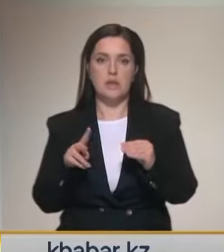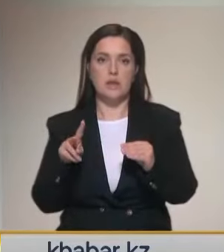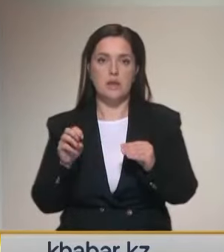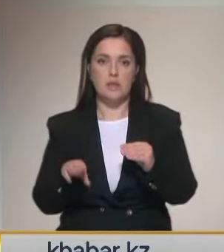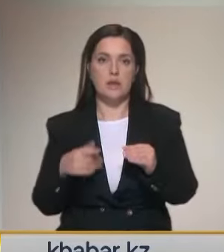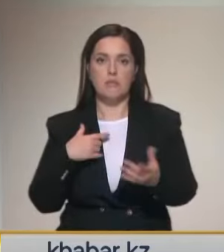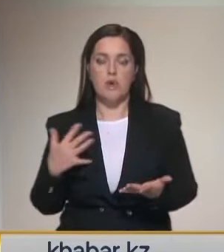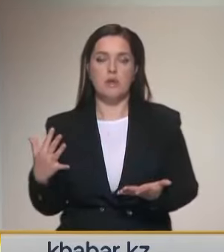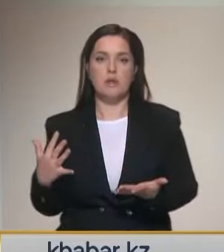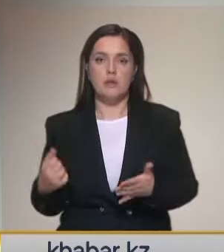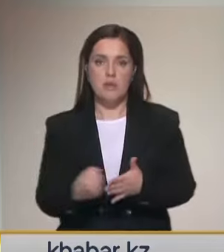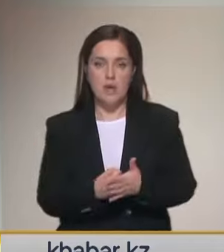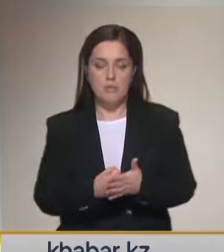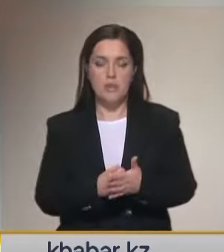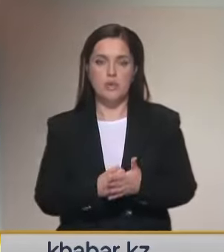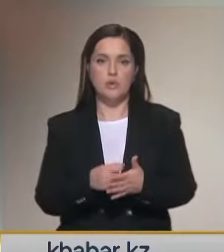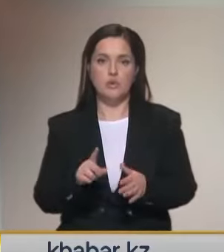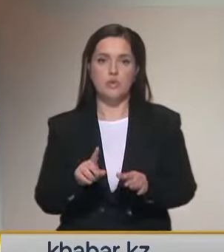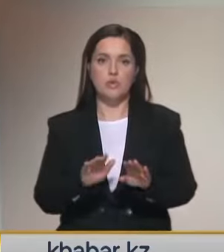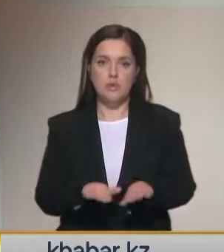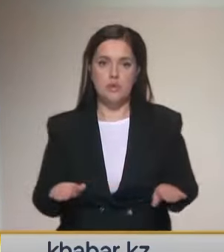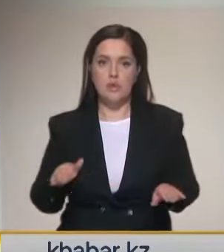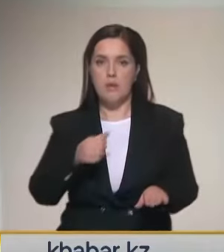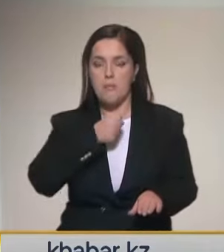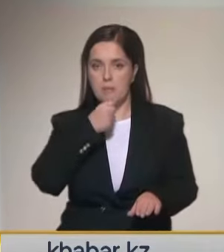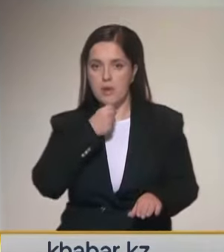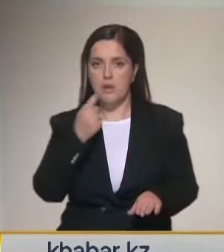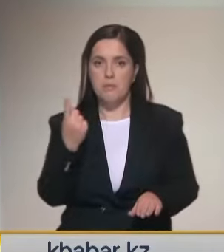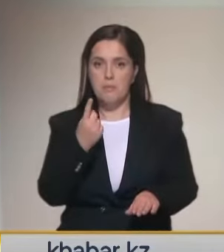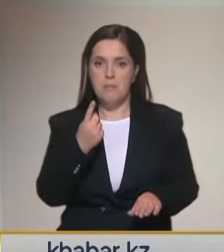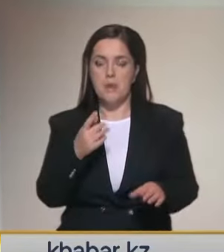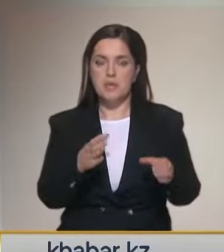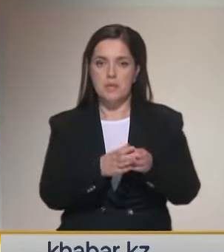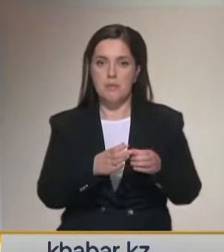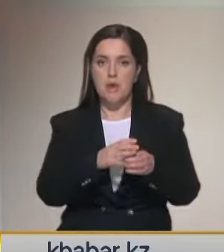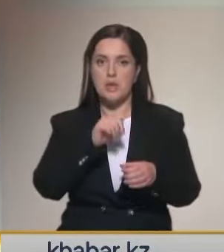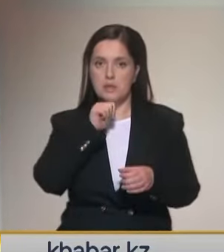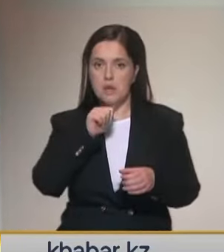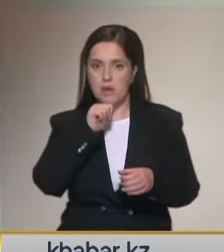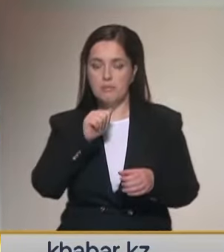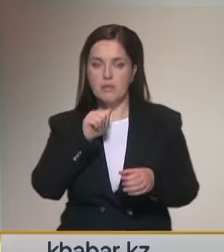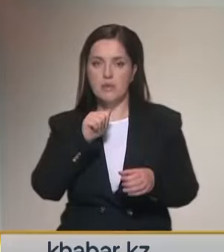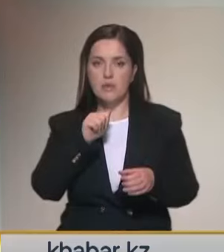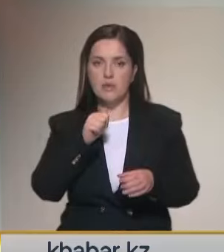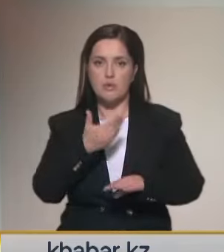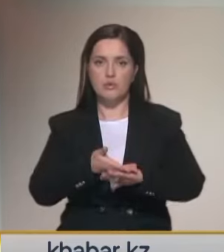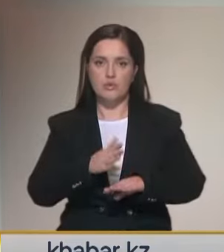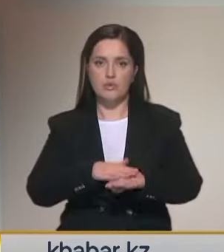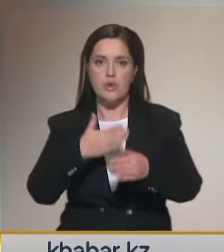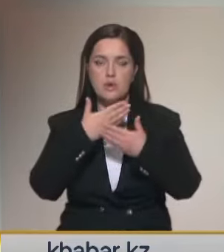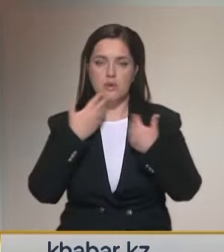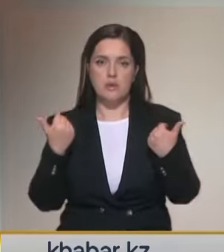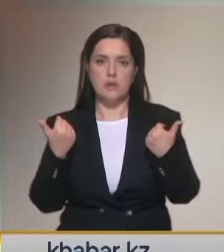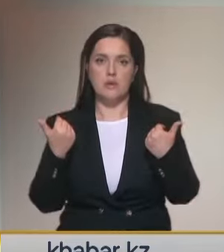общем-то, добились того, что у детей и подростков с первым типом диабета мы не встречаем тех тяжелых осложнений,